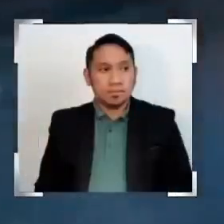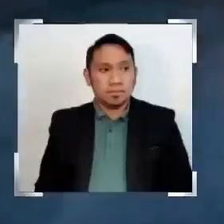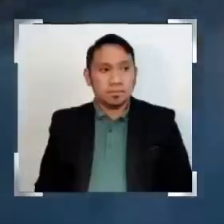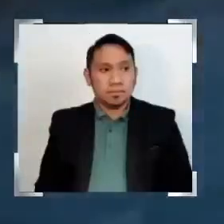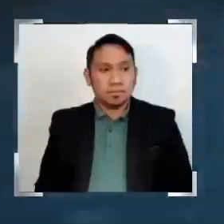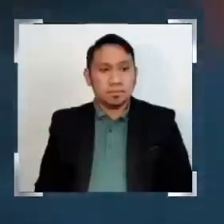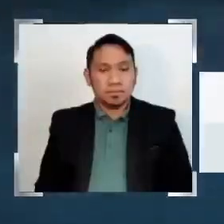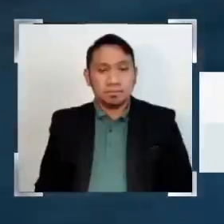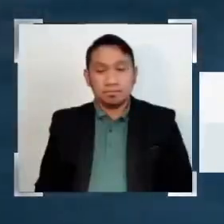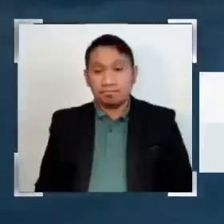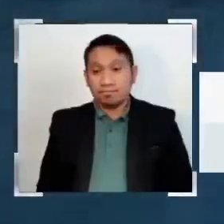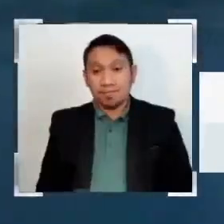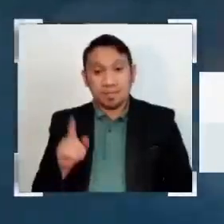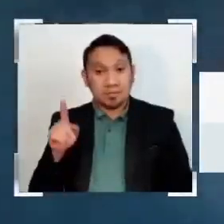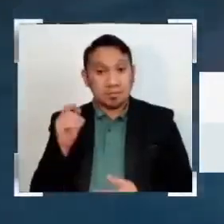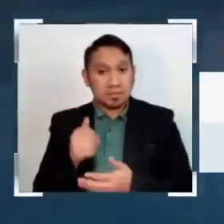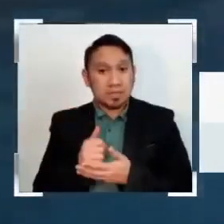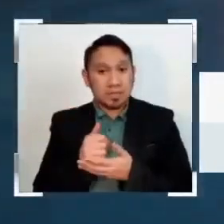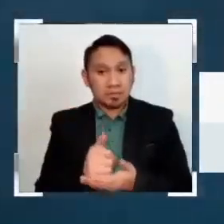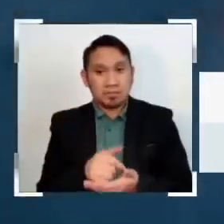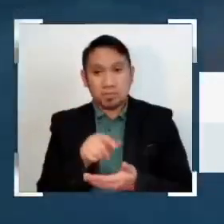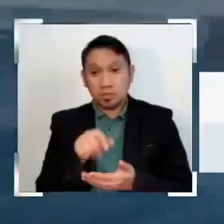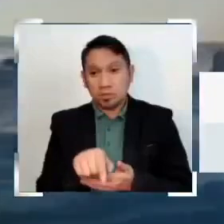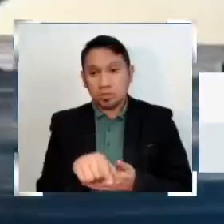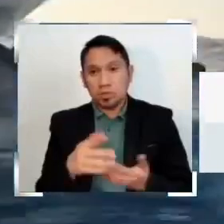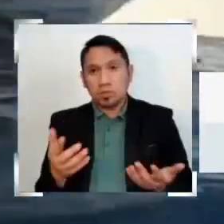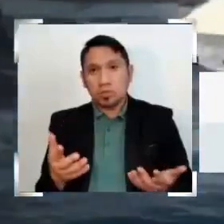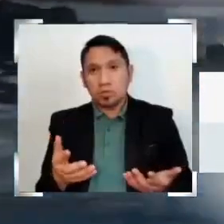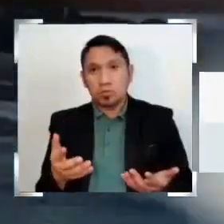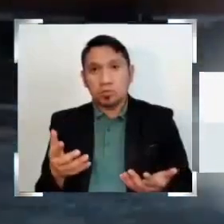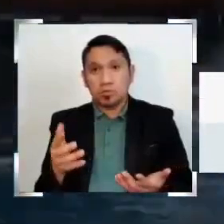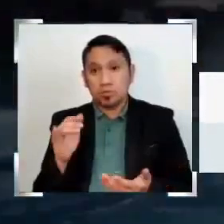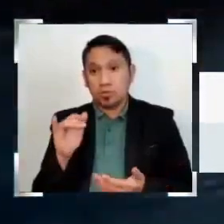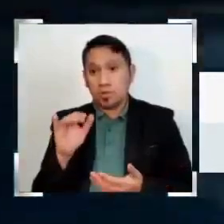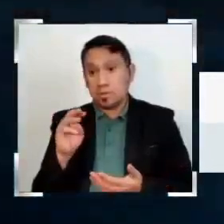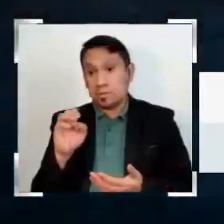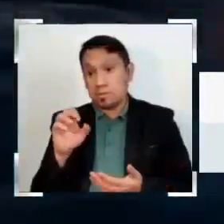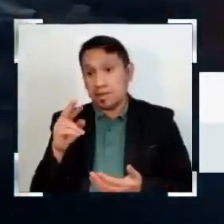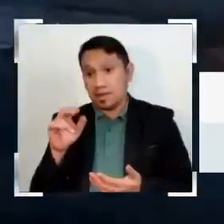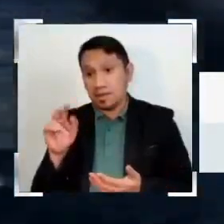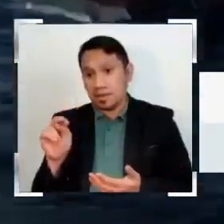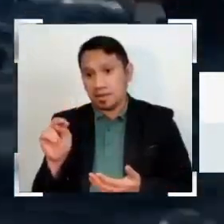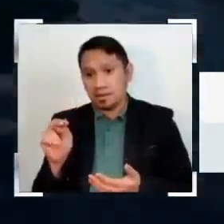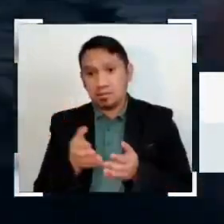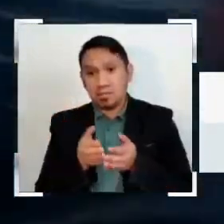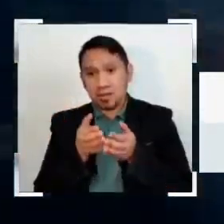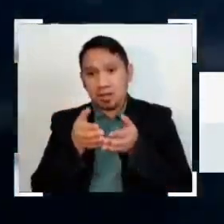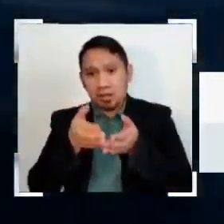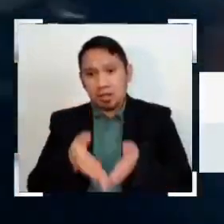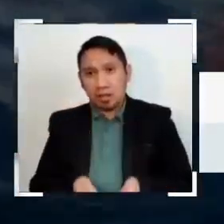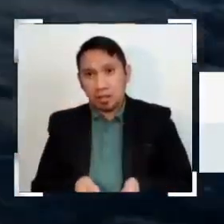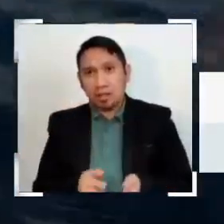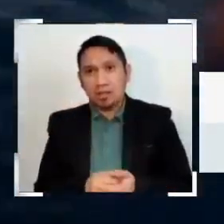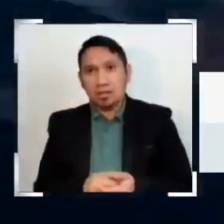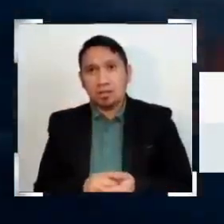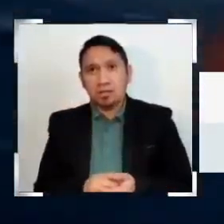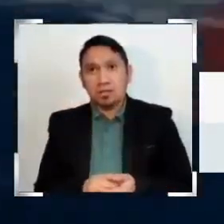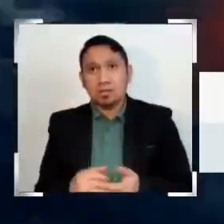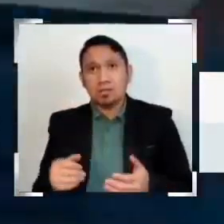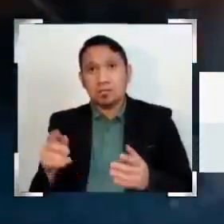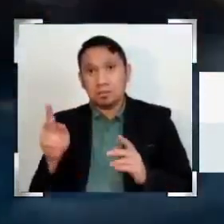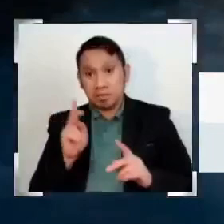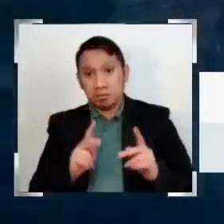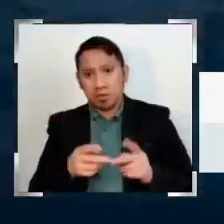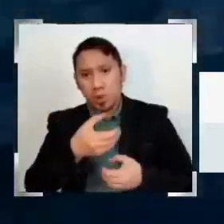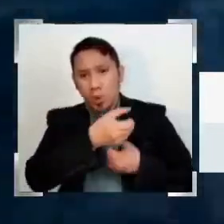Yan ang pag-rescue ng Italian Coast Guard sa mga migrant na sakay ng isang bangkan lumubog sa dagat. Umapit na ang ilan sa lubid na nasa gilid ng